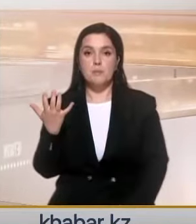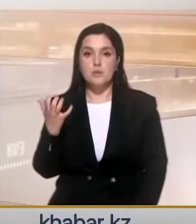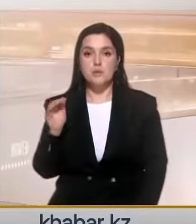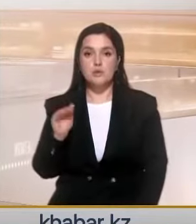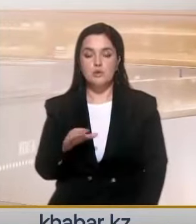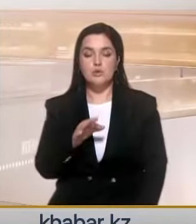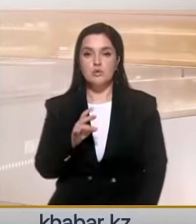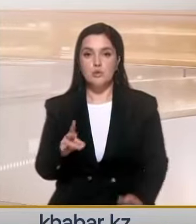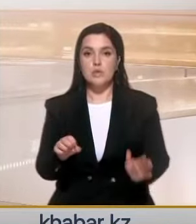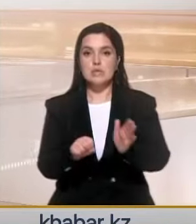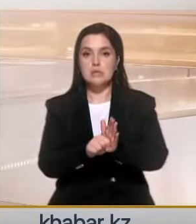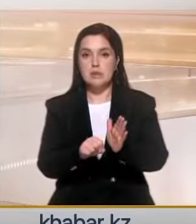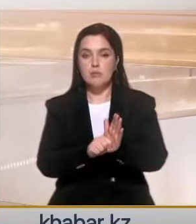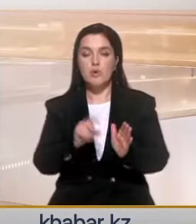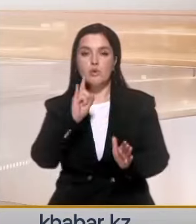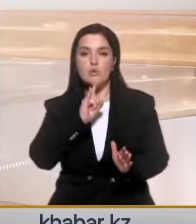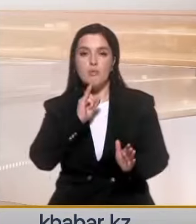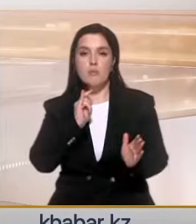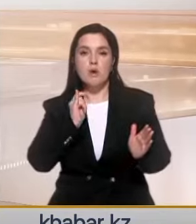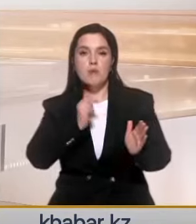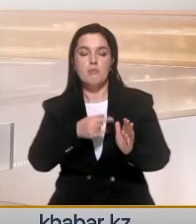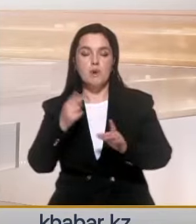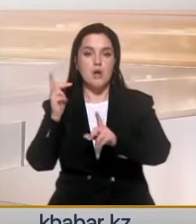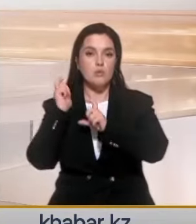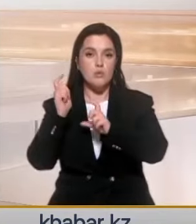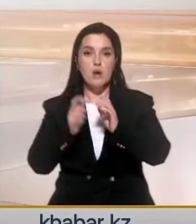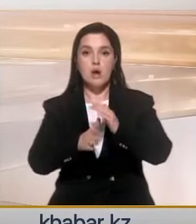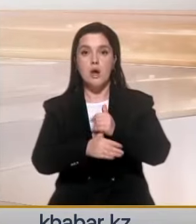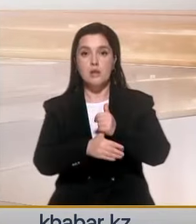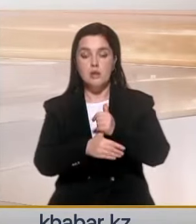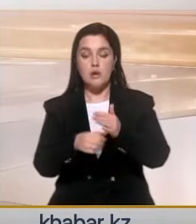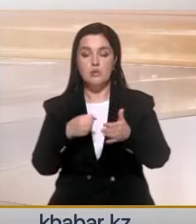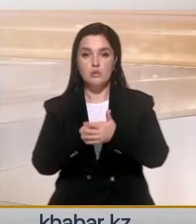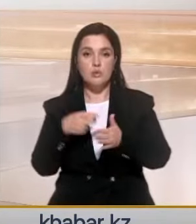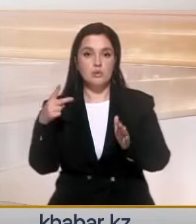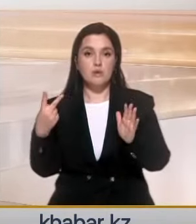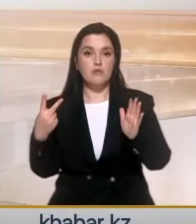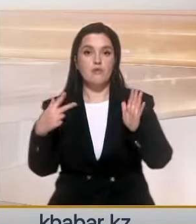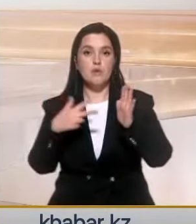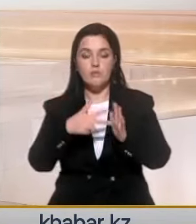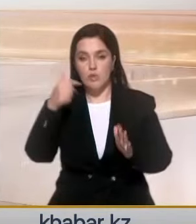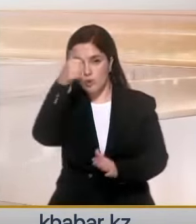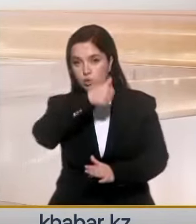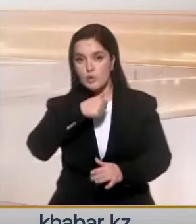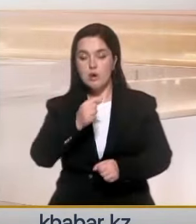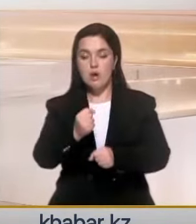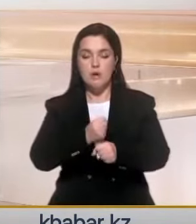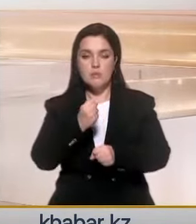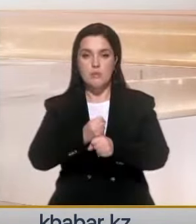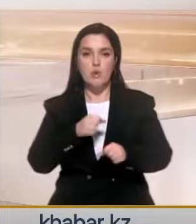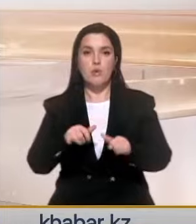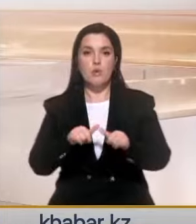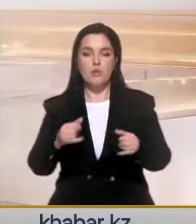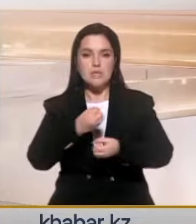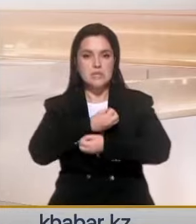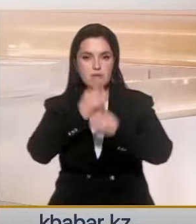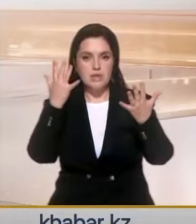тонн зимнего плива А на аском заводе до 2028 года хотят увеличить выработку светлых нефтепродуктов